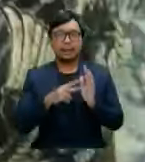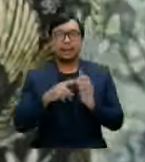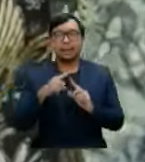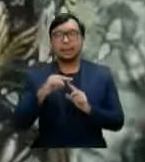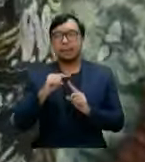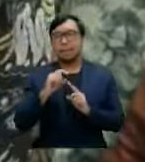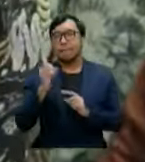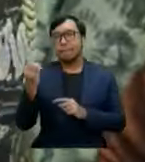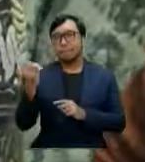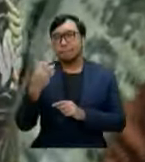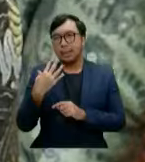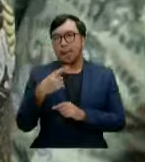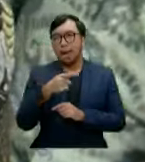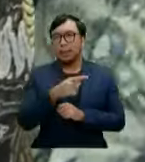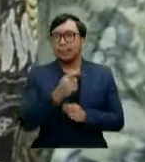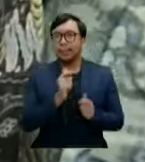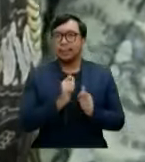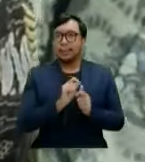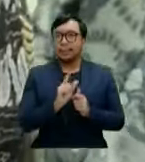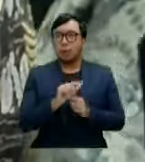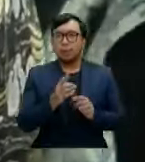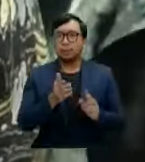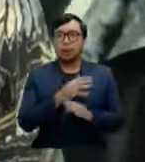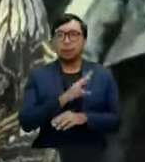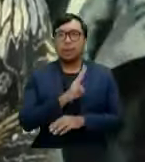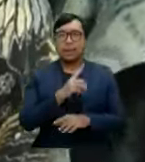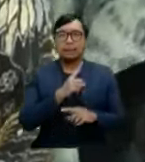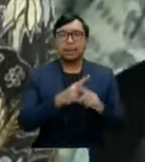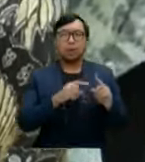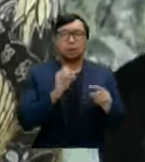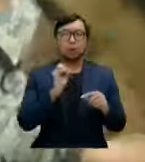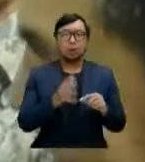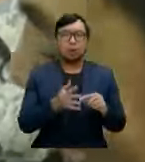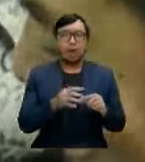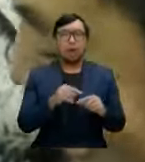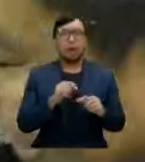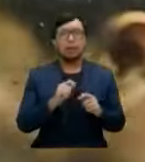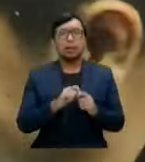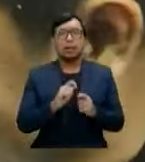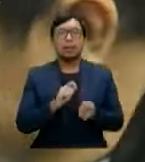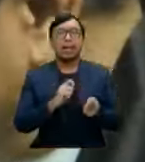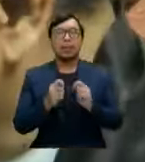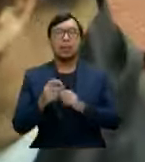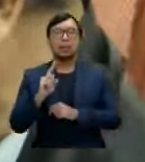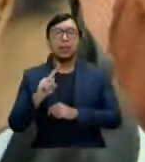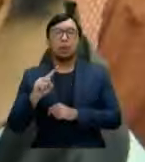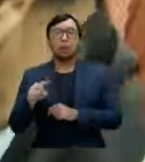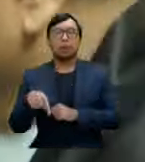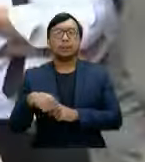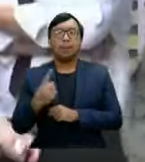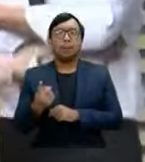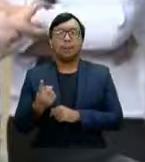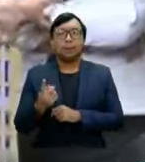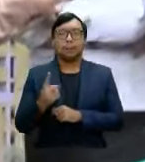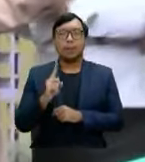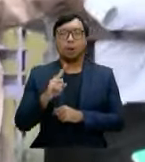sebelumnya 3,5 juta rupiah per unit menjadi 1,1 hingga 2,2 juta rupiah per unitnya.